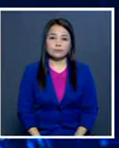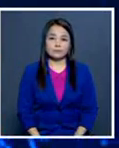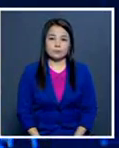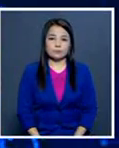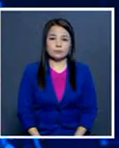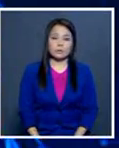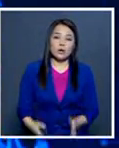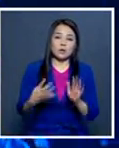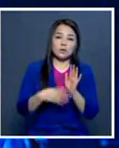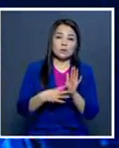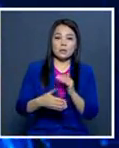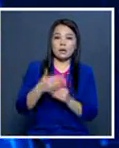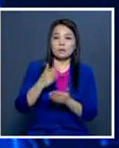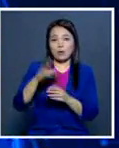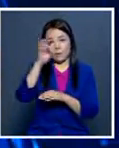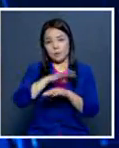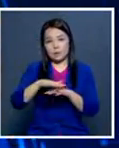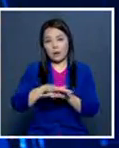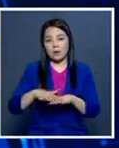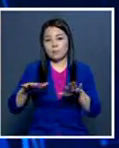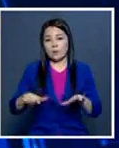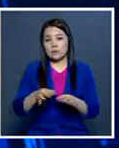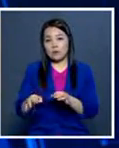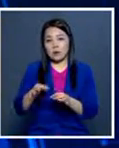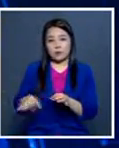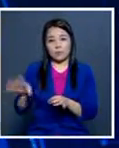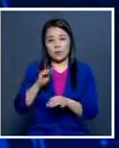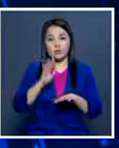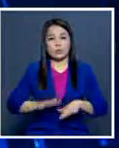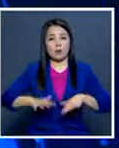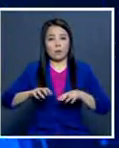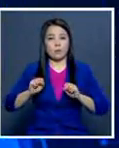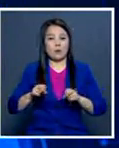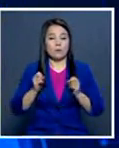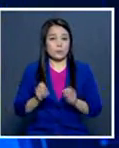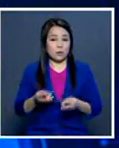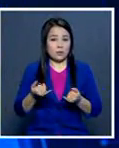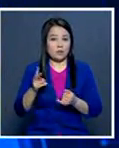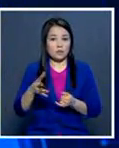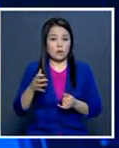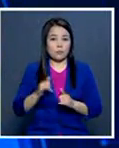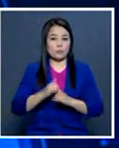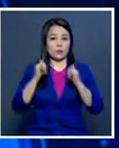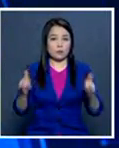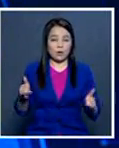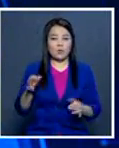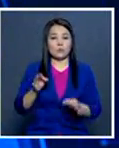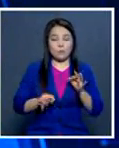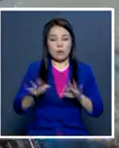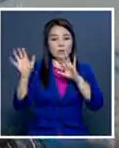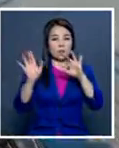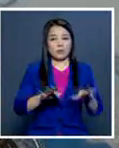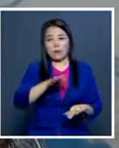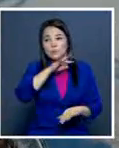Теріскейде 90-нан астам елді мекенді су басуы мүмкін. Өйткені бұл өңірде қар нормадан 2,5 есеге көп түскен. Мамандардың